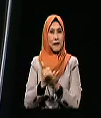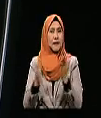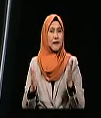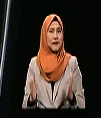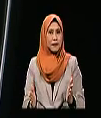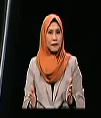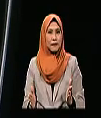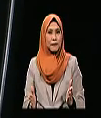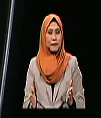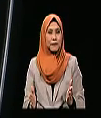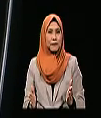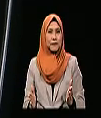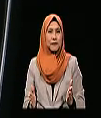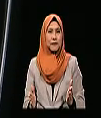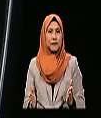lebih